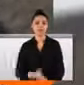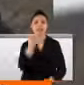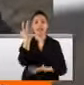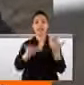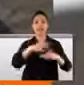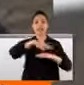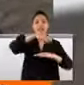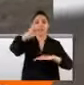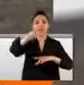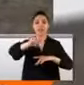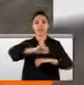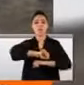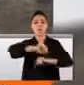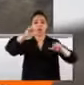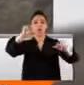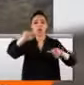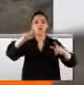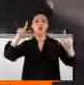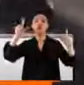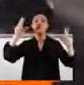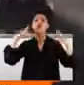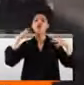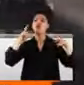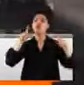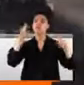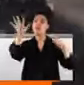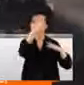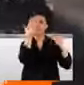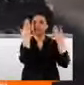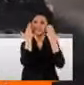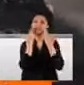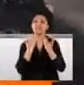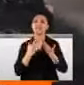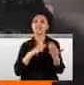Yanardağ'ın lav püskürttüğü anlar görsel bir şölen gibi izleniyor.